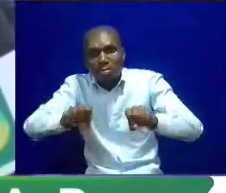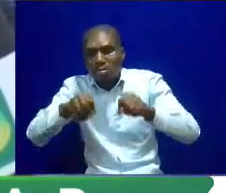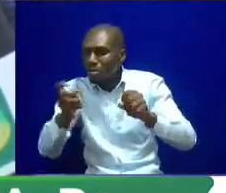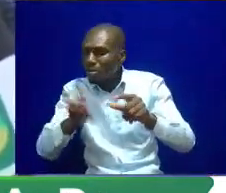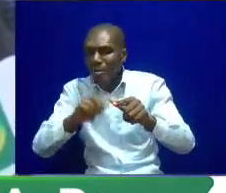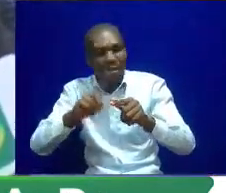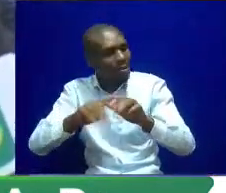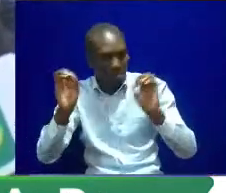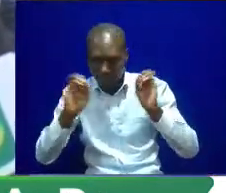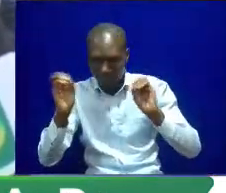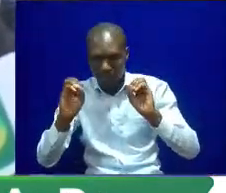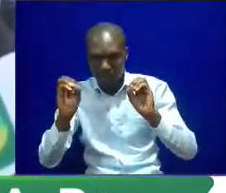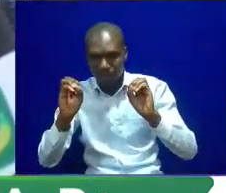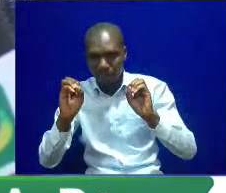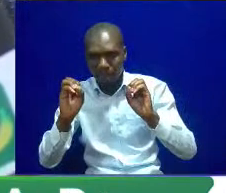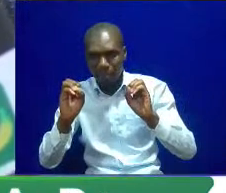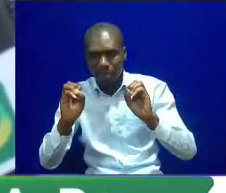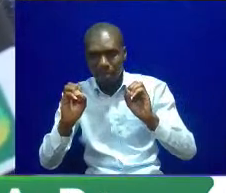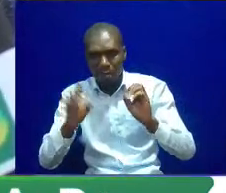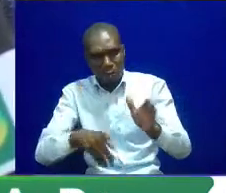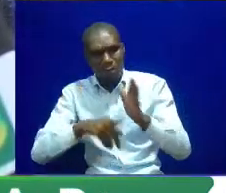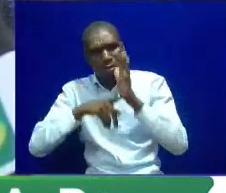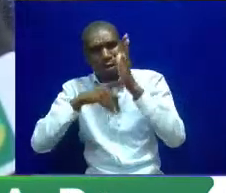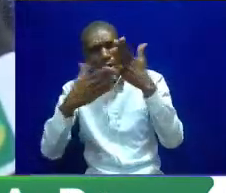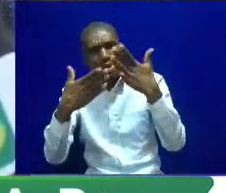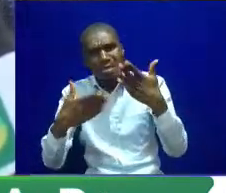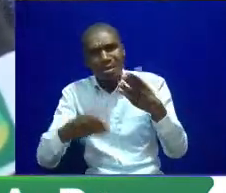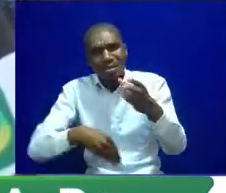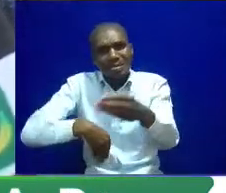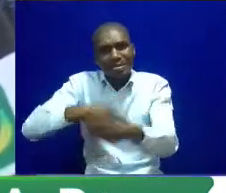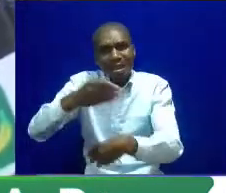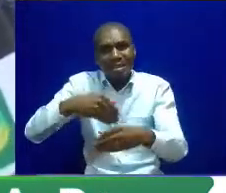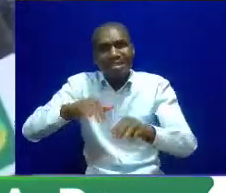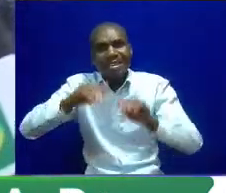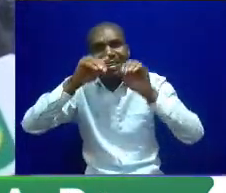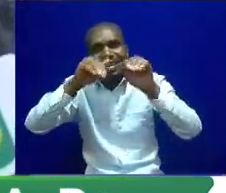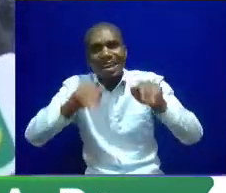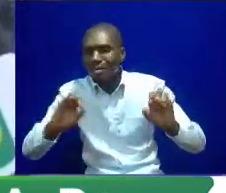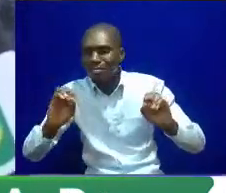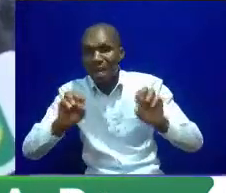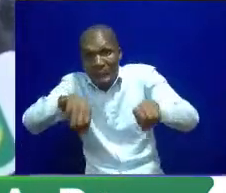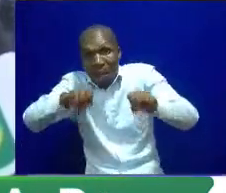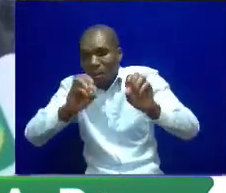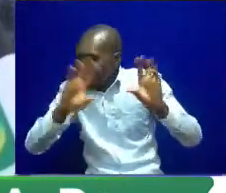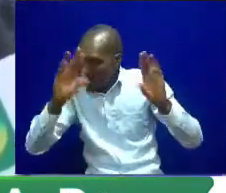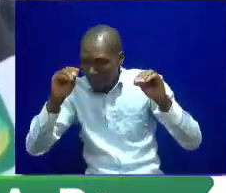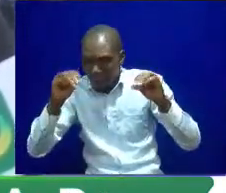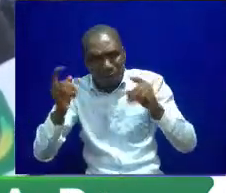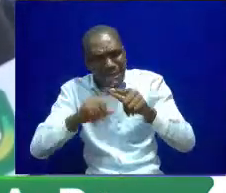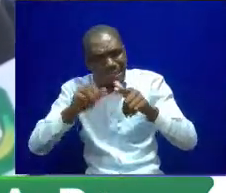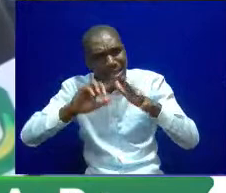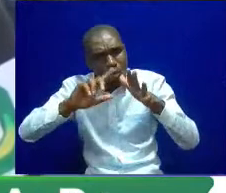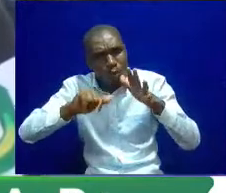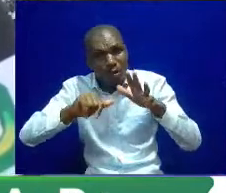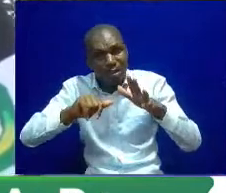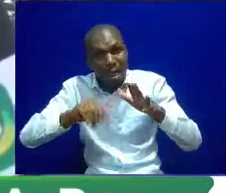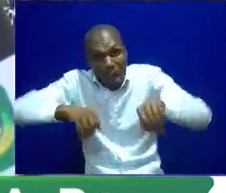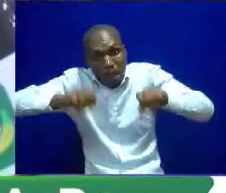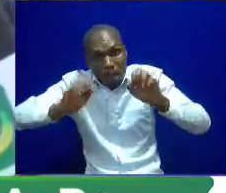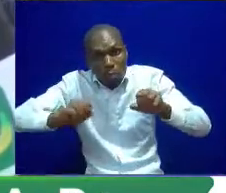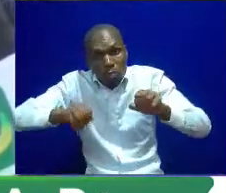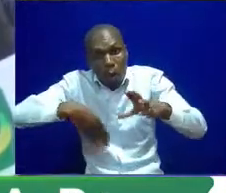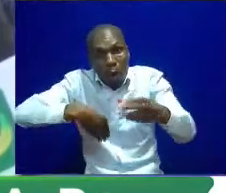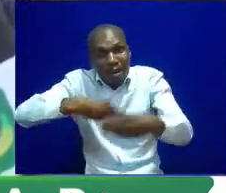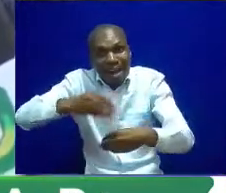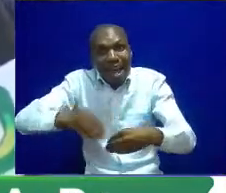karaira nisi. Mwaki kiche na mangana ajio kwa ni ubulimu. Nyo ene pikipiki, no. Mwurigere li nangento kikiagera. Ubulimu